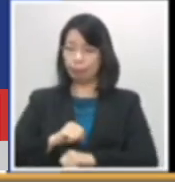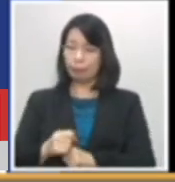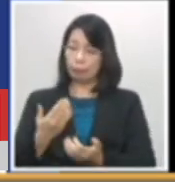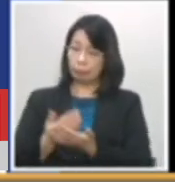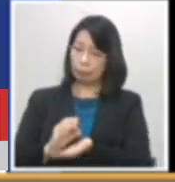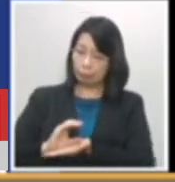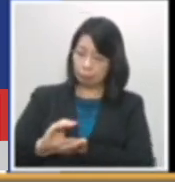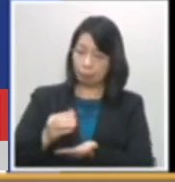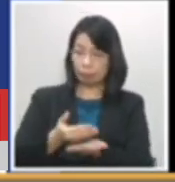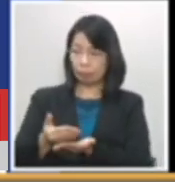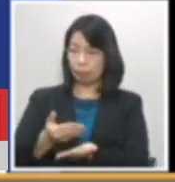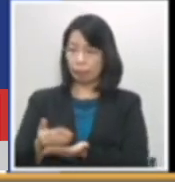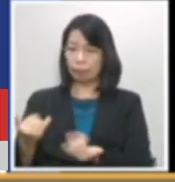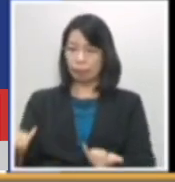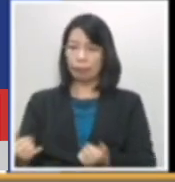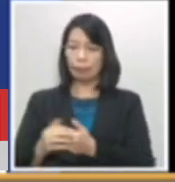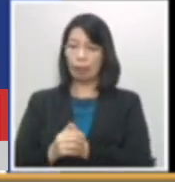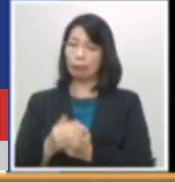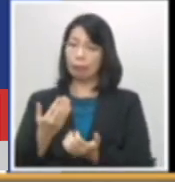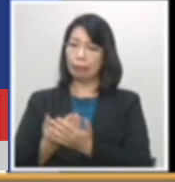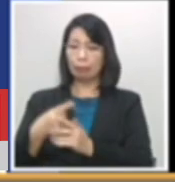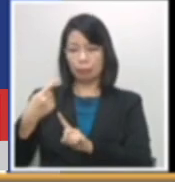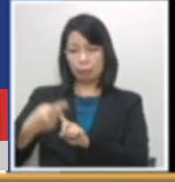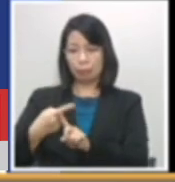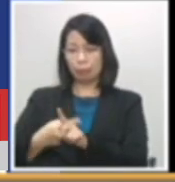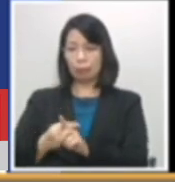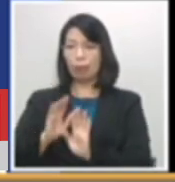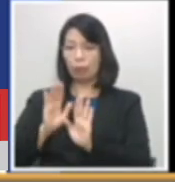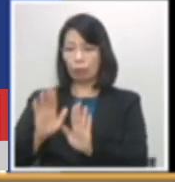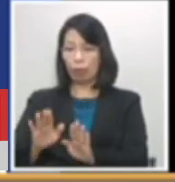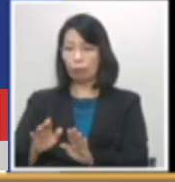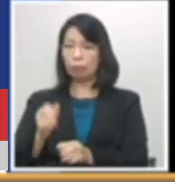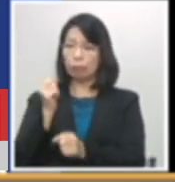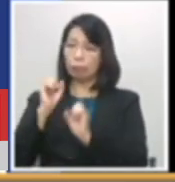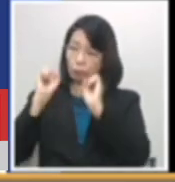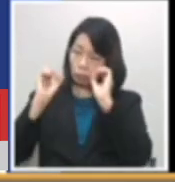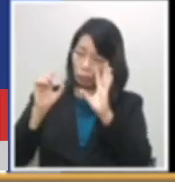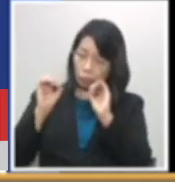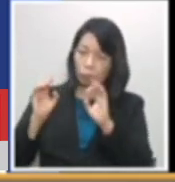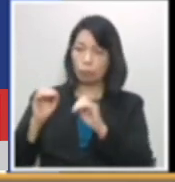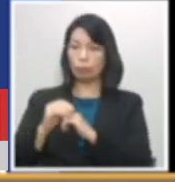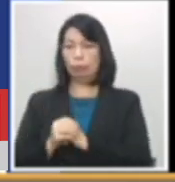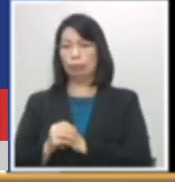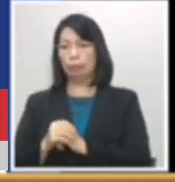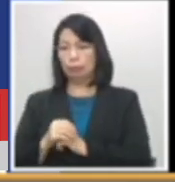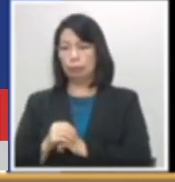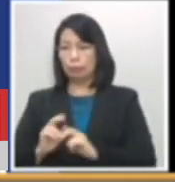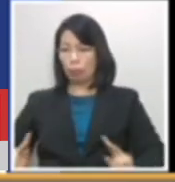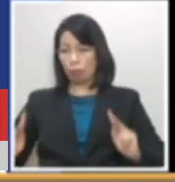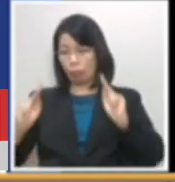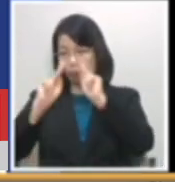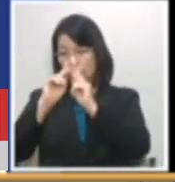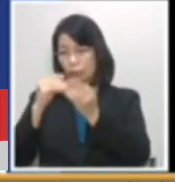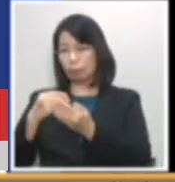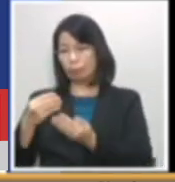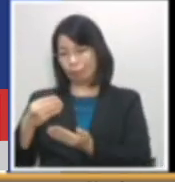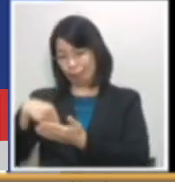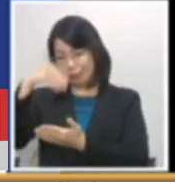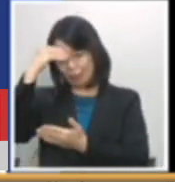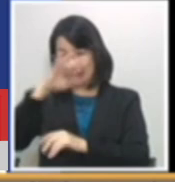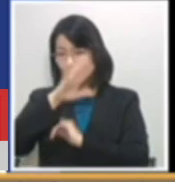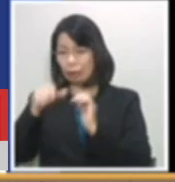ายในหมวดเงินเดือนขวัญกำลังใจของบุคลากรทางการศึกษาผ่านกระทรวงศึกษาธิการจ